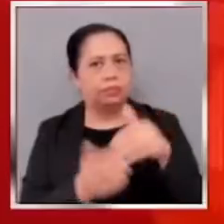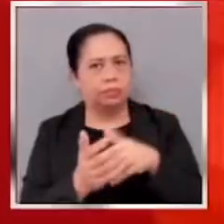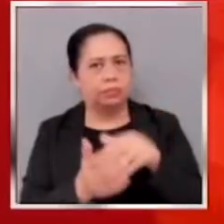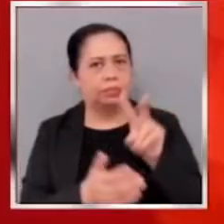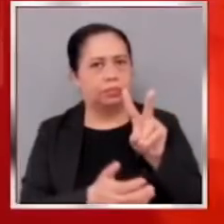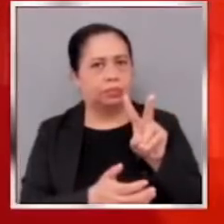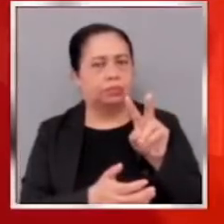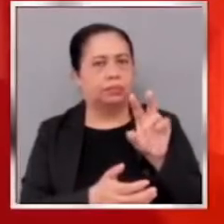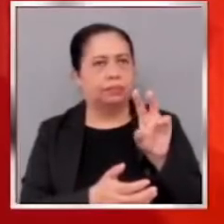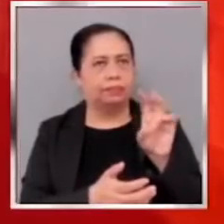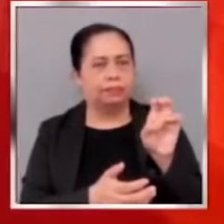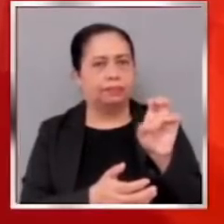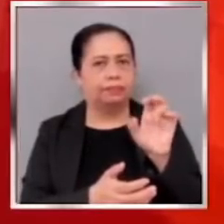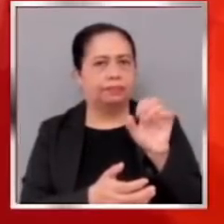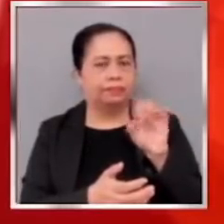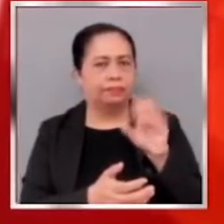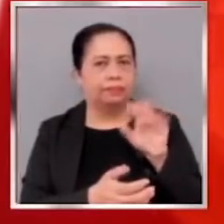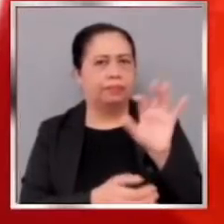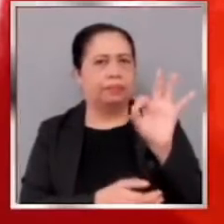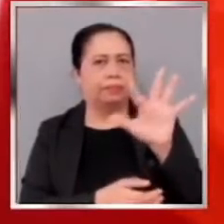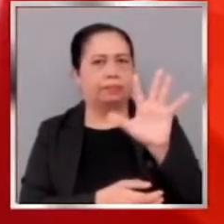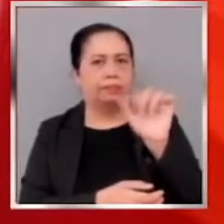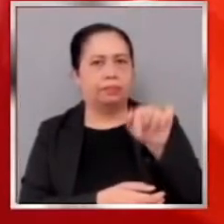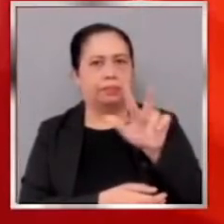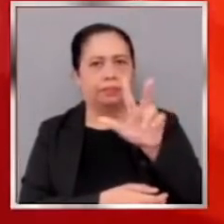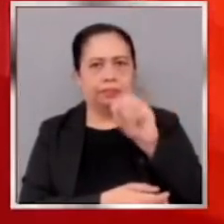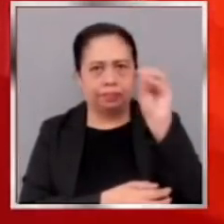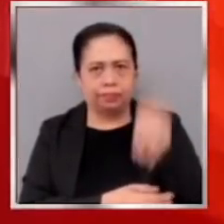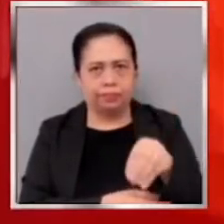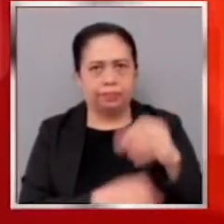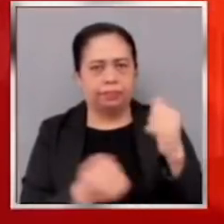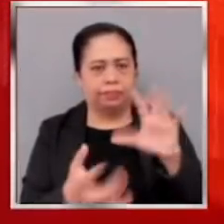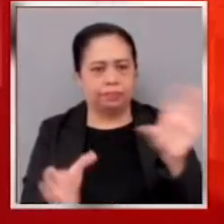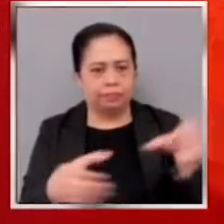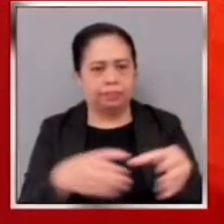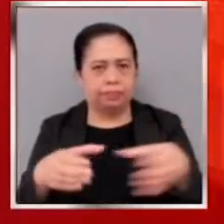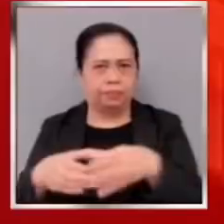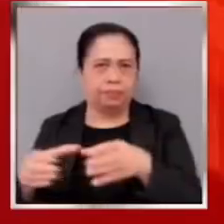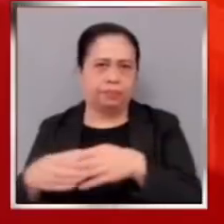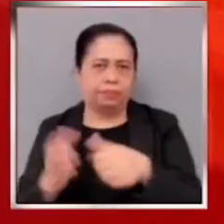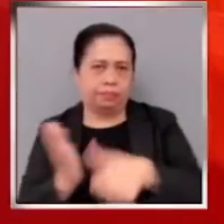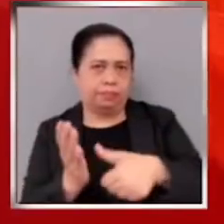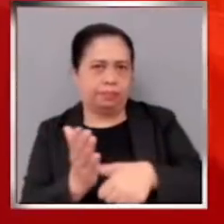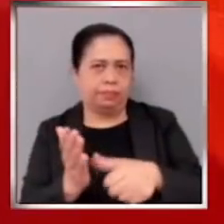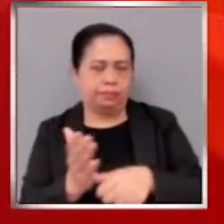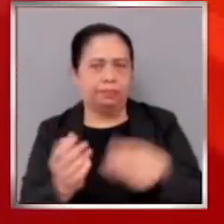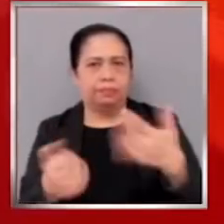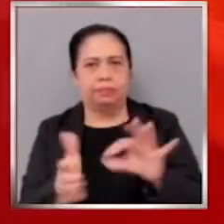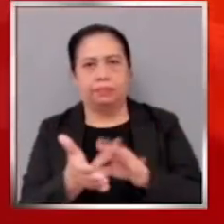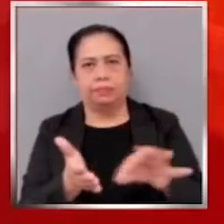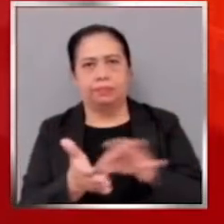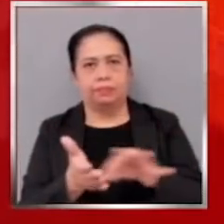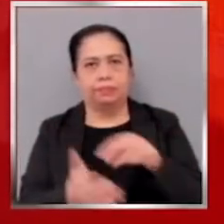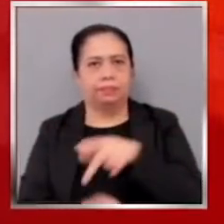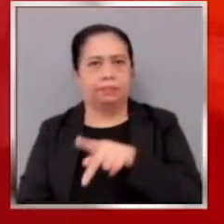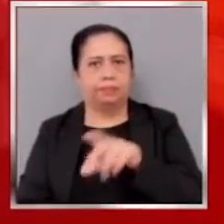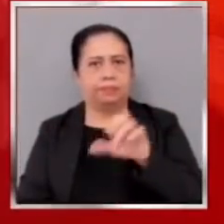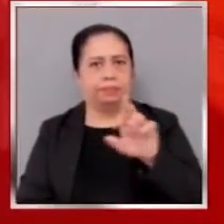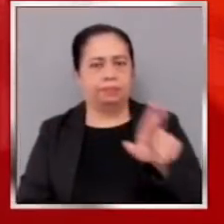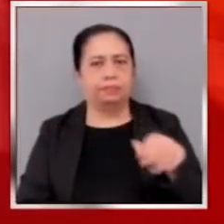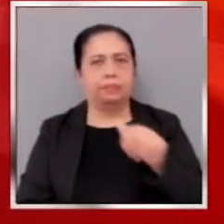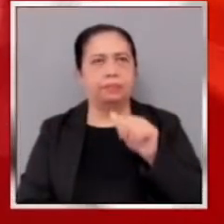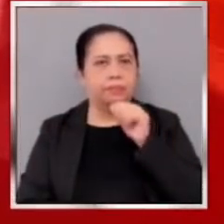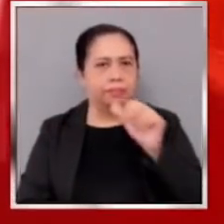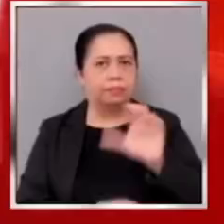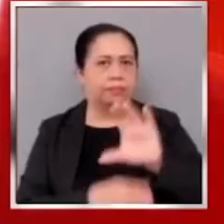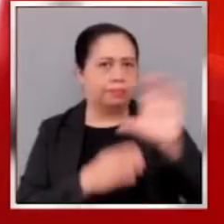100,215 o 95.3% na clustered precinct na ang nabibilang ng PPCRV sa kanilang unofficial count.